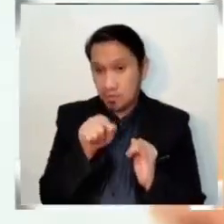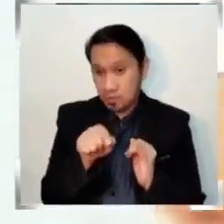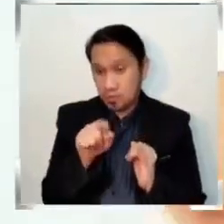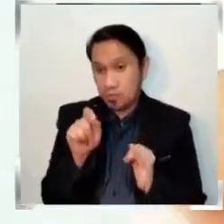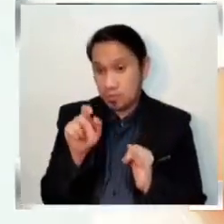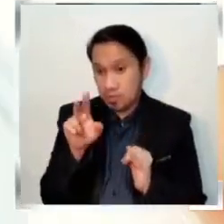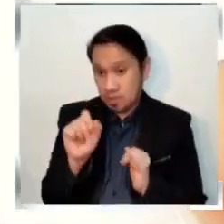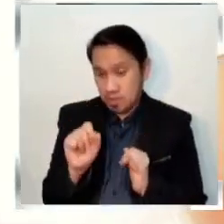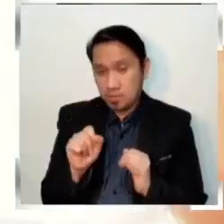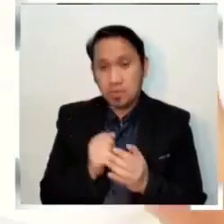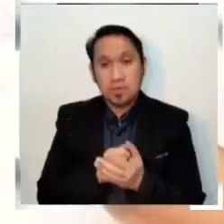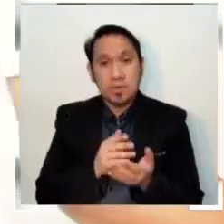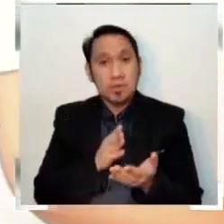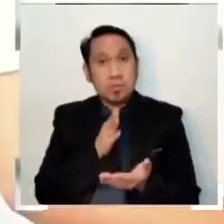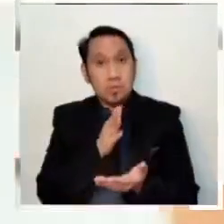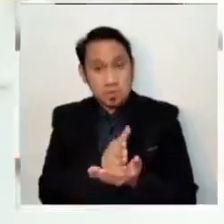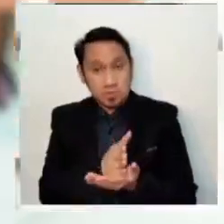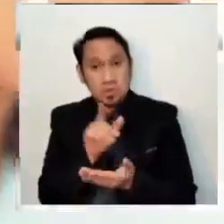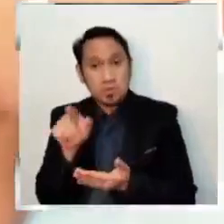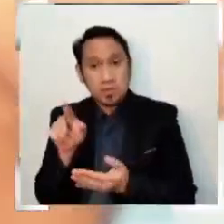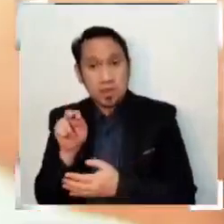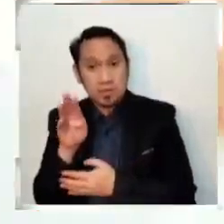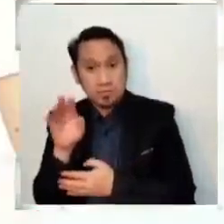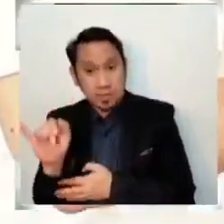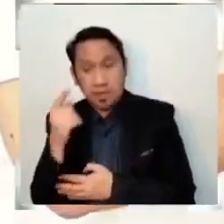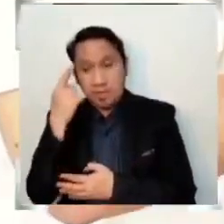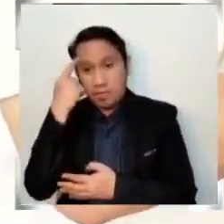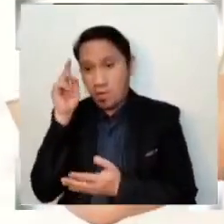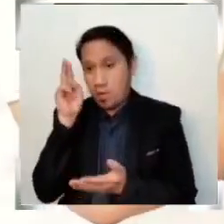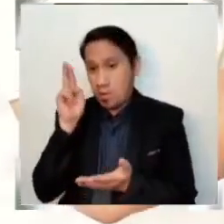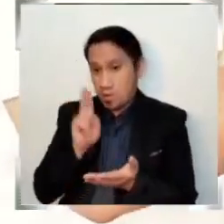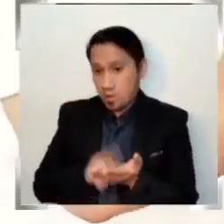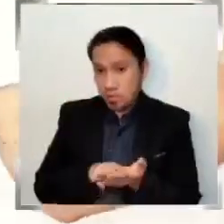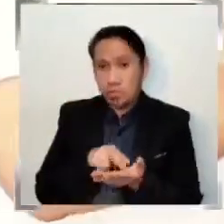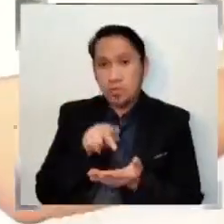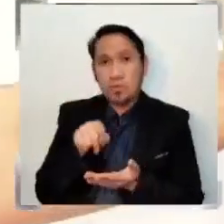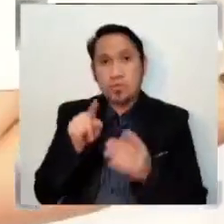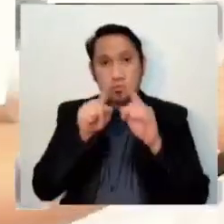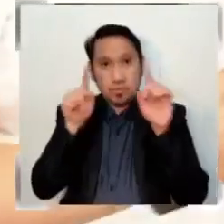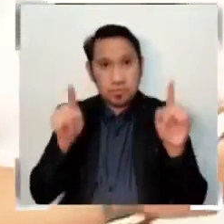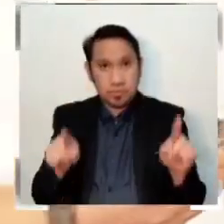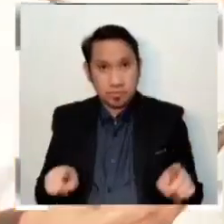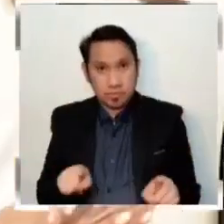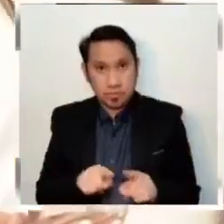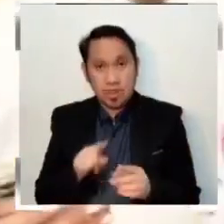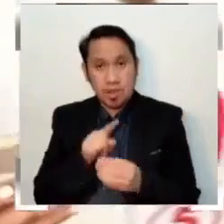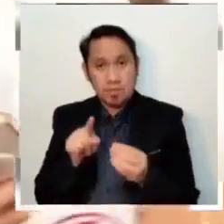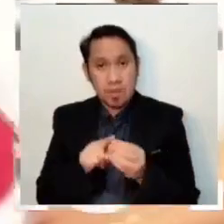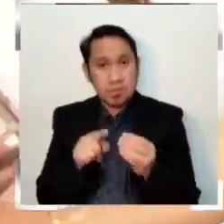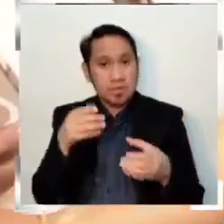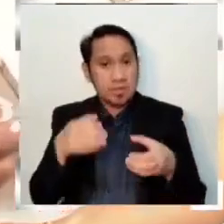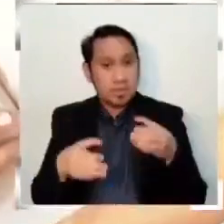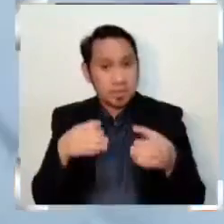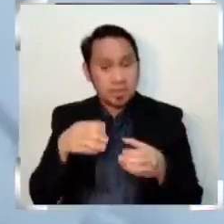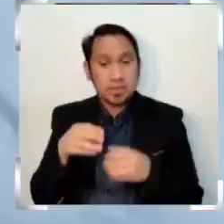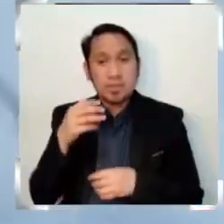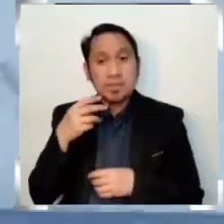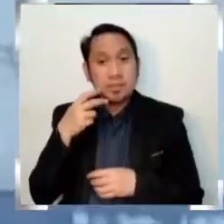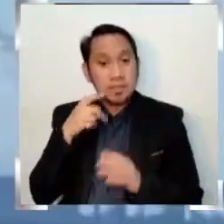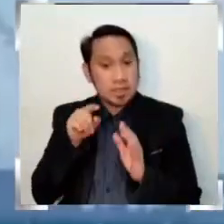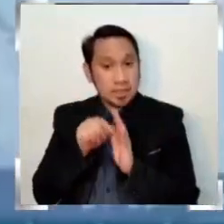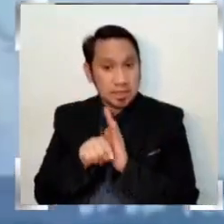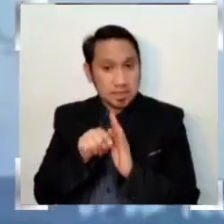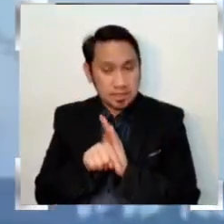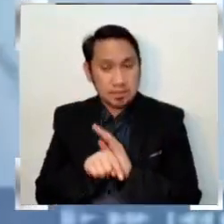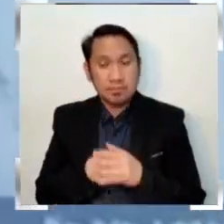Mayor Degamo sa NBI para pirmahan ng mga affidavit sa murder charges na isinampan niya sa mga suspect.